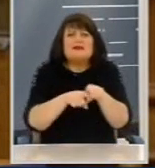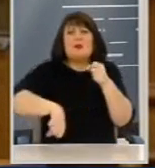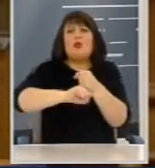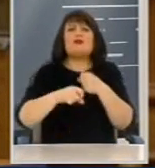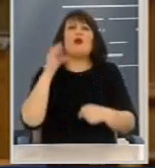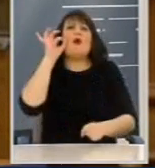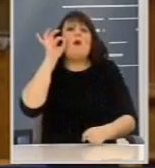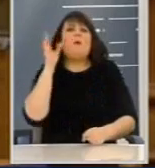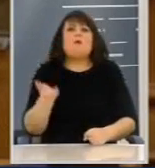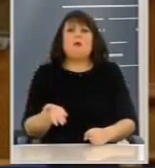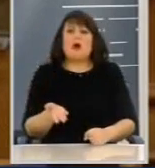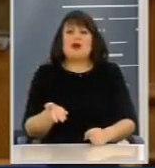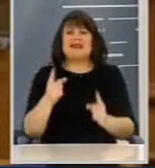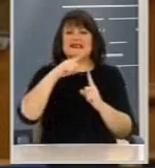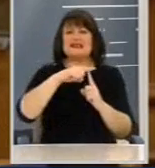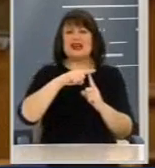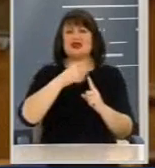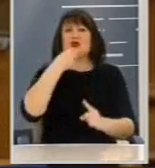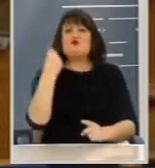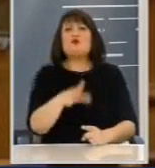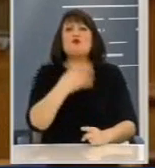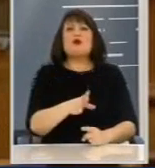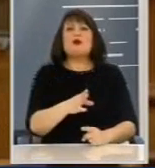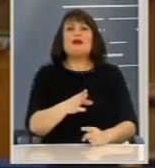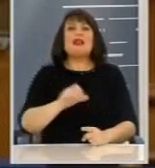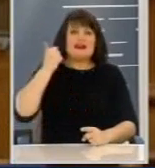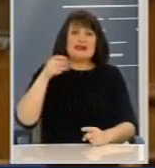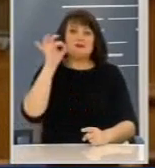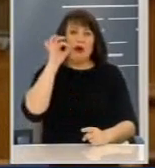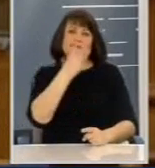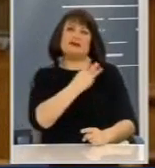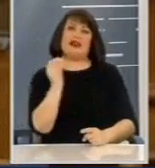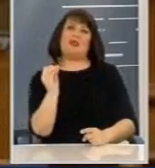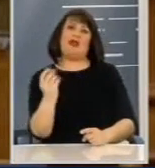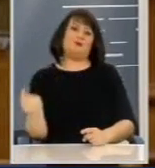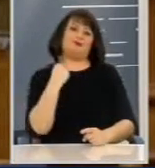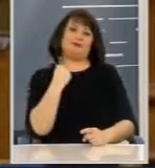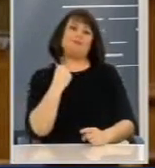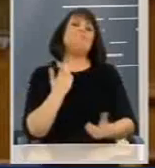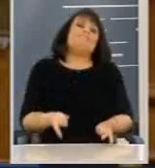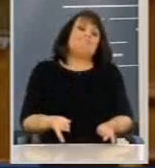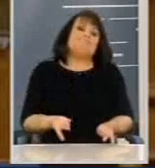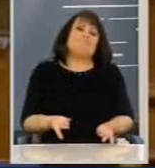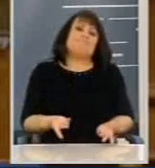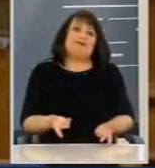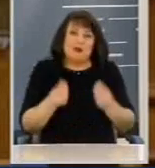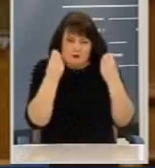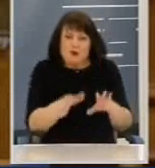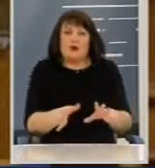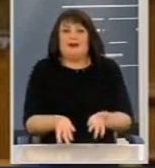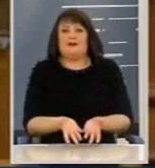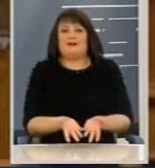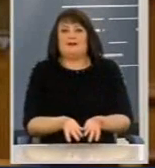σας, είναι ότι ο κύριος Τσακαλώτος είναι γκαντέμις και χθες ο ΠΑΟΚ έχασε 3-0. Αυτό πράγματι, να συμφωνήσω μαζί σας. Αλλά όλα τα άλλα είναι άθλια